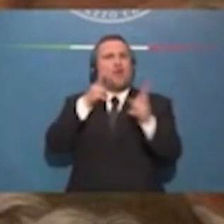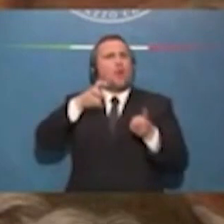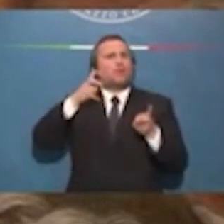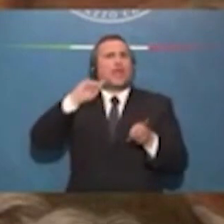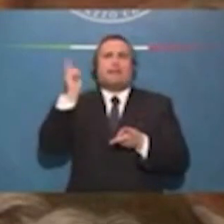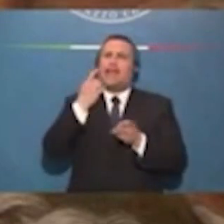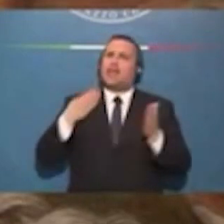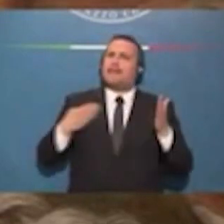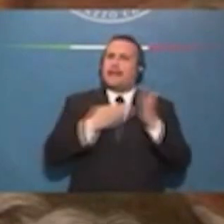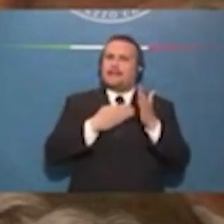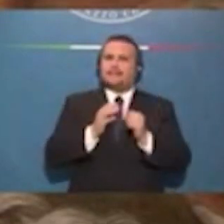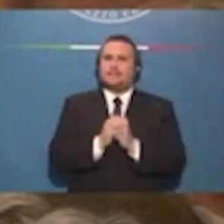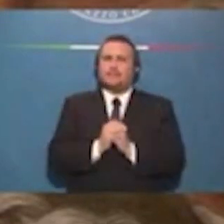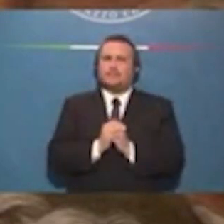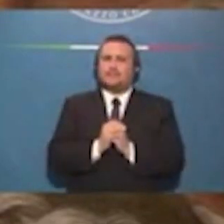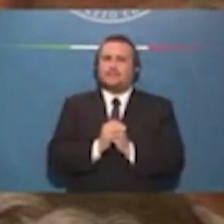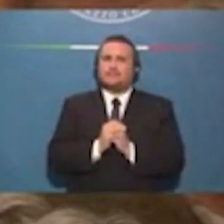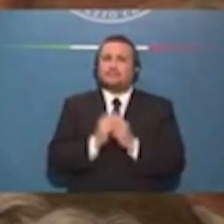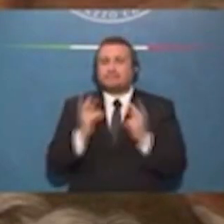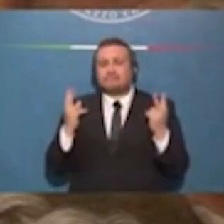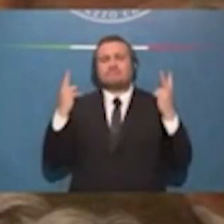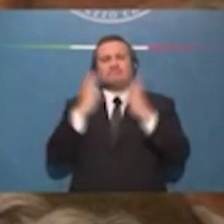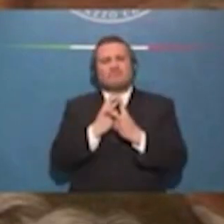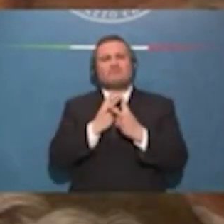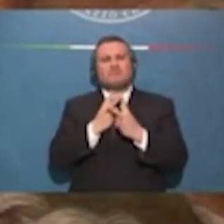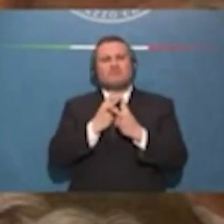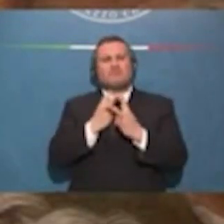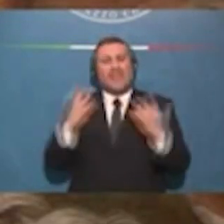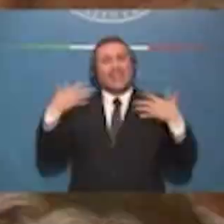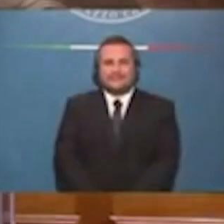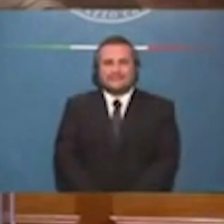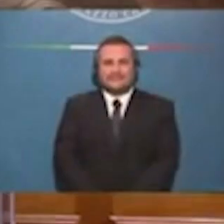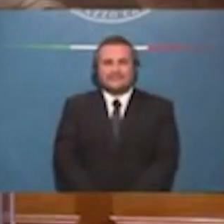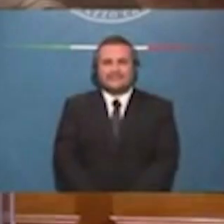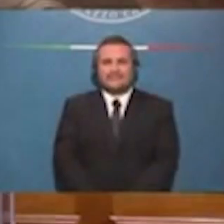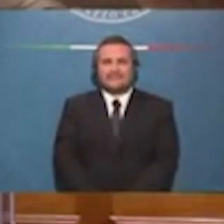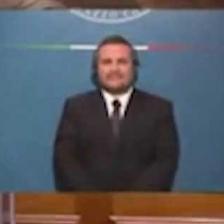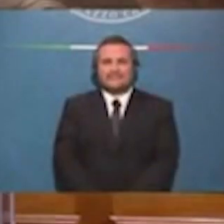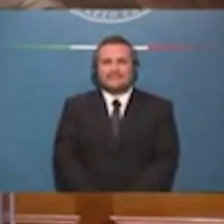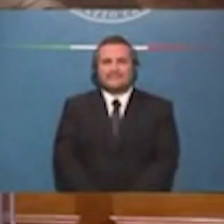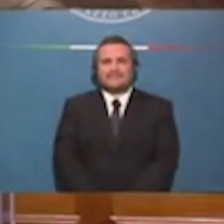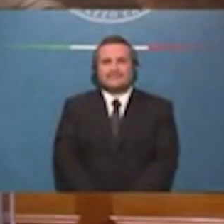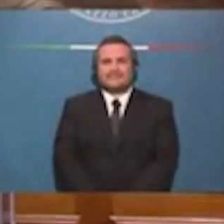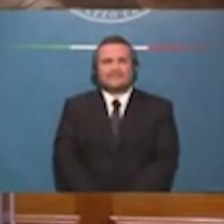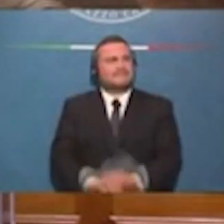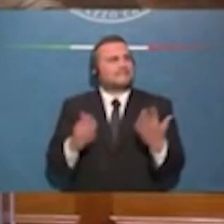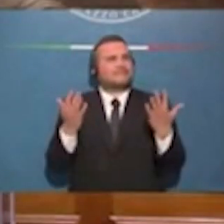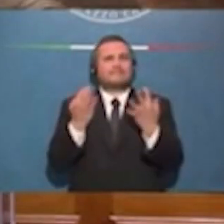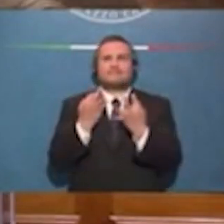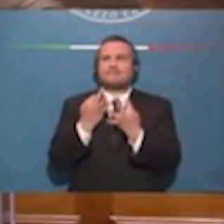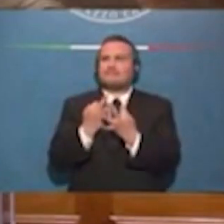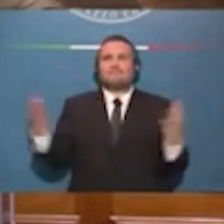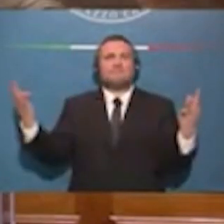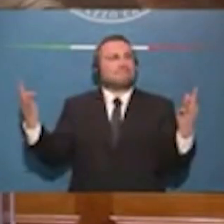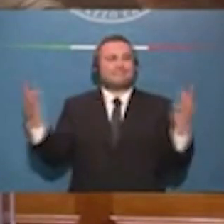due paesi già membri dell'Unione Europea e che a pieno diritto possono entrare nell'Alleanza Atlantica. Per Draghi la richiesta